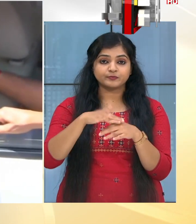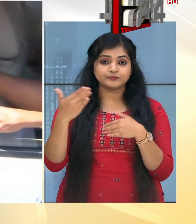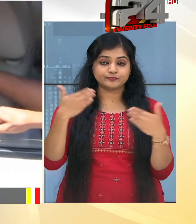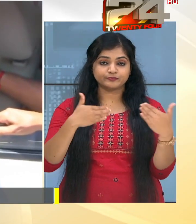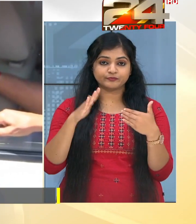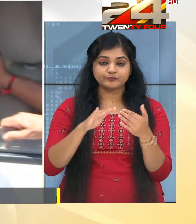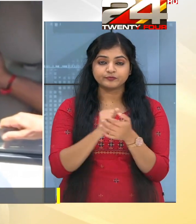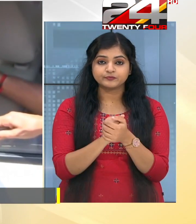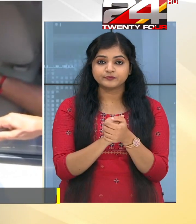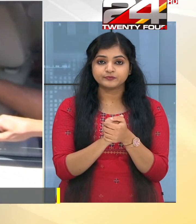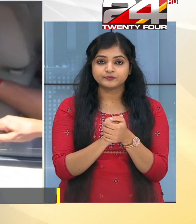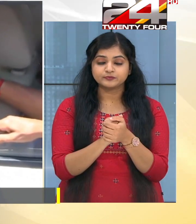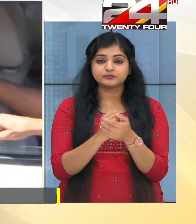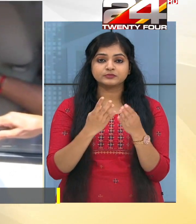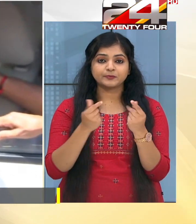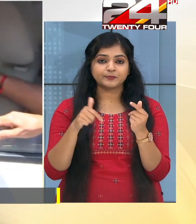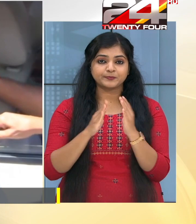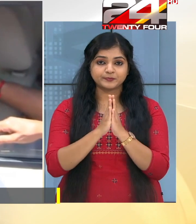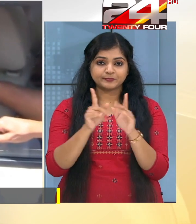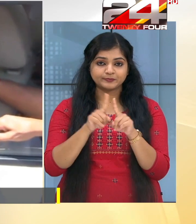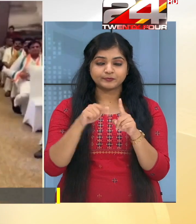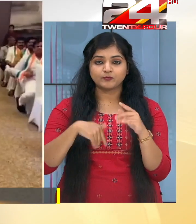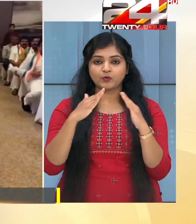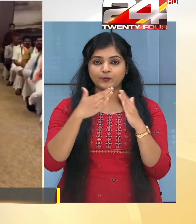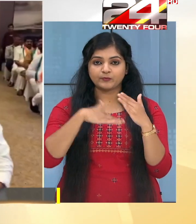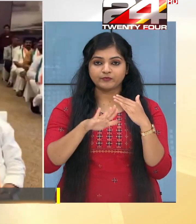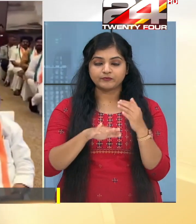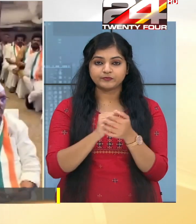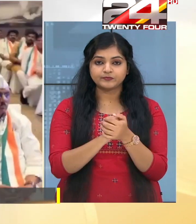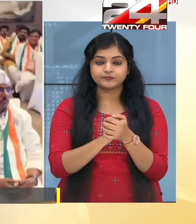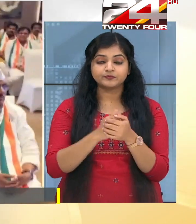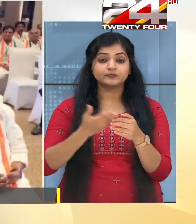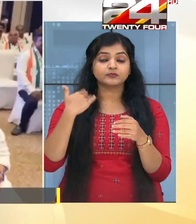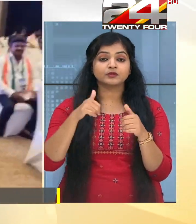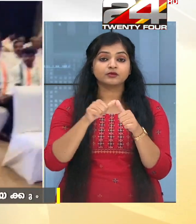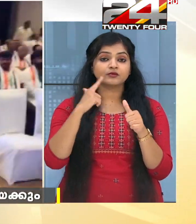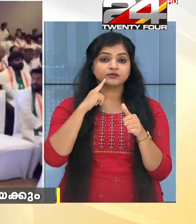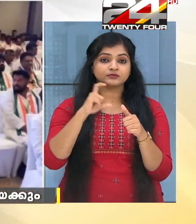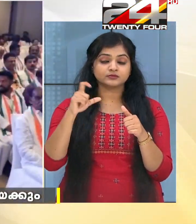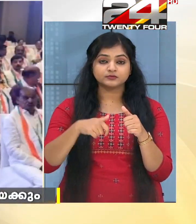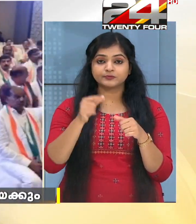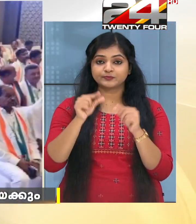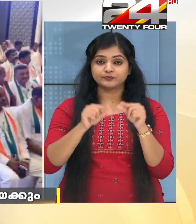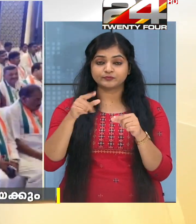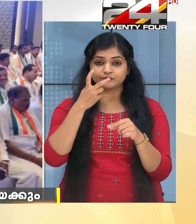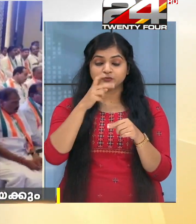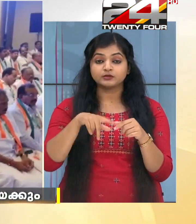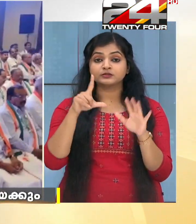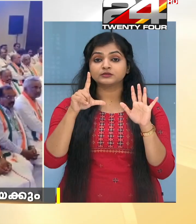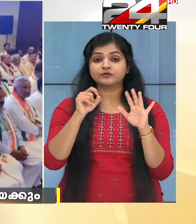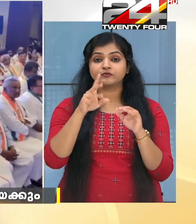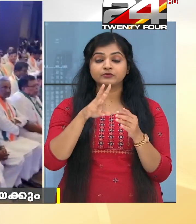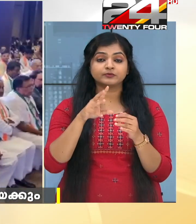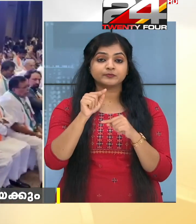state. I have some small rituals in my house. നേരത്തെ എ ഐ സി സി നിരീക്ഷകർ നടത്തിയ ചർച്ചയിൽ 70% എം എൽ എമാരും